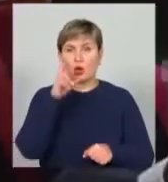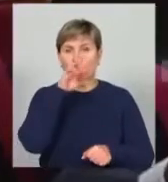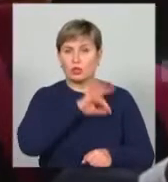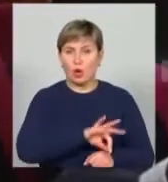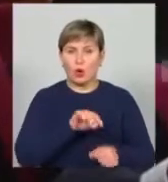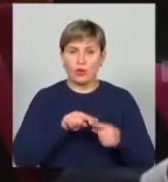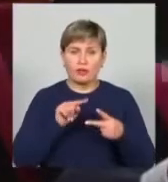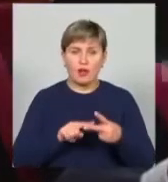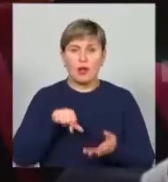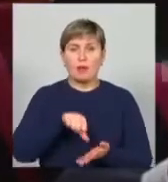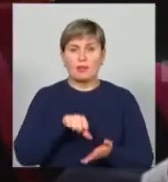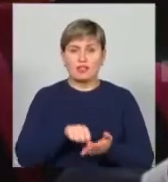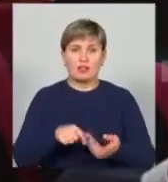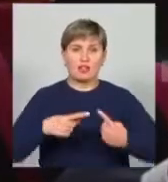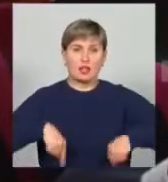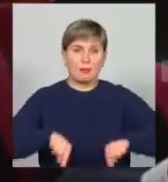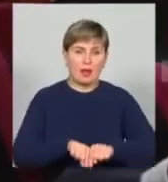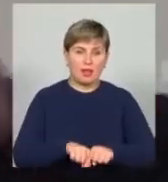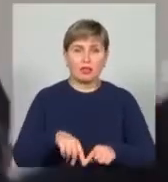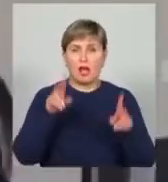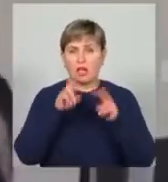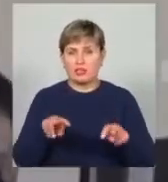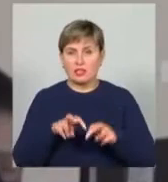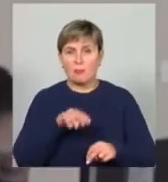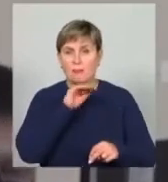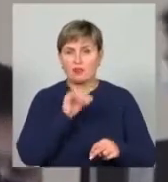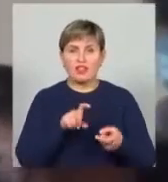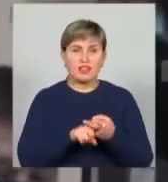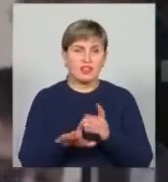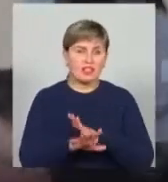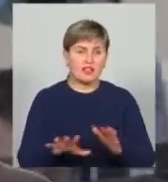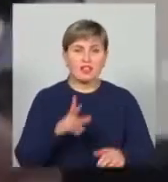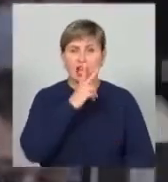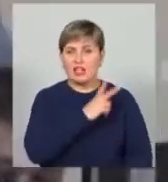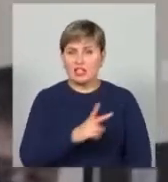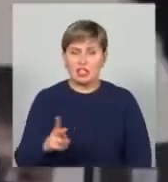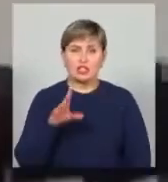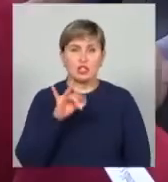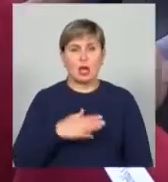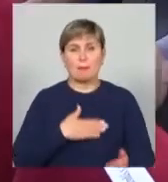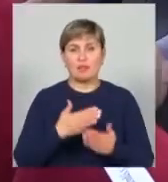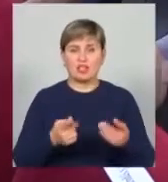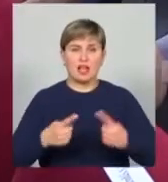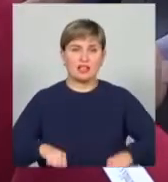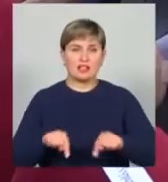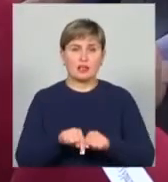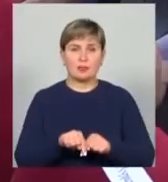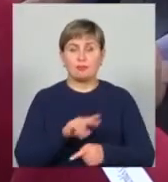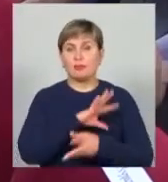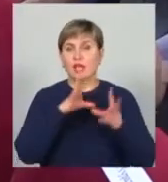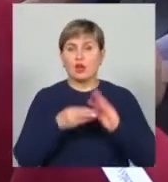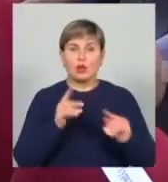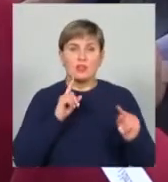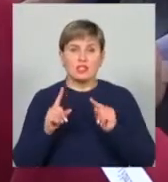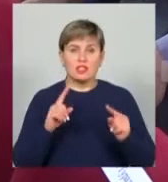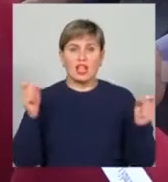госдоходов, представители палаты предпринимателей, аудиторов, профессиональных независимых оценщиков и общественных организаций. По итогам